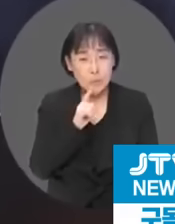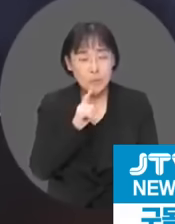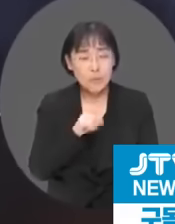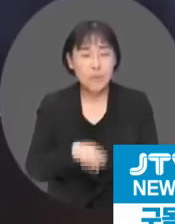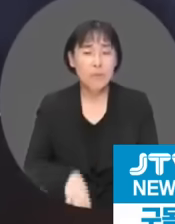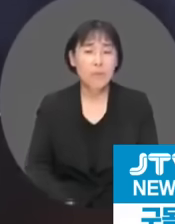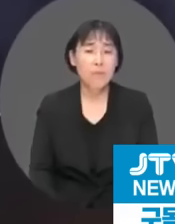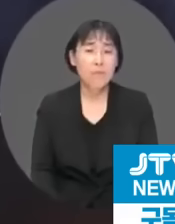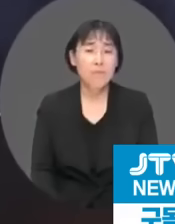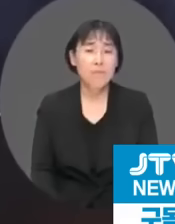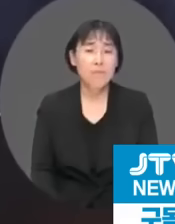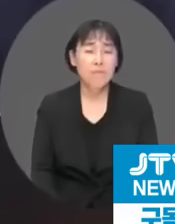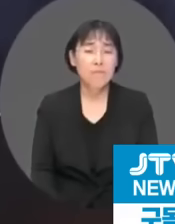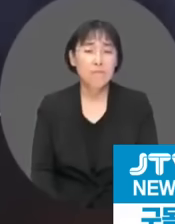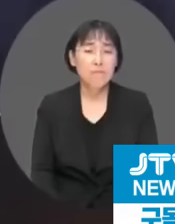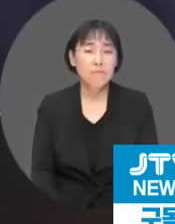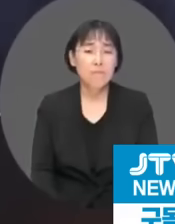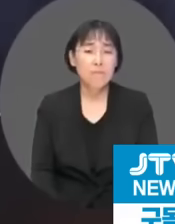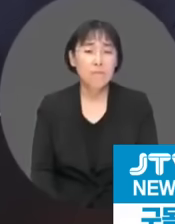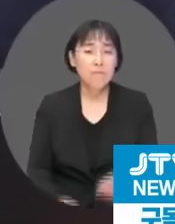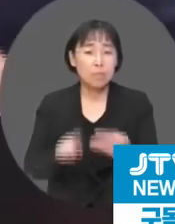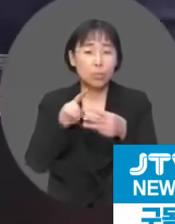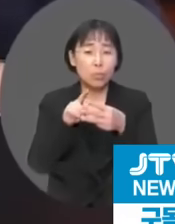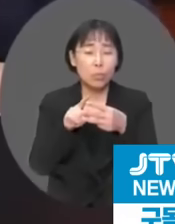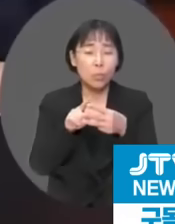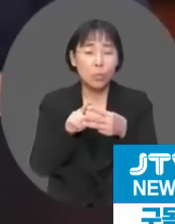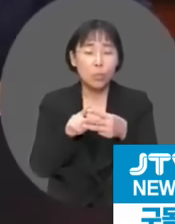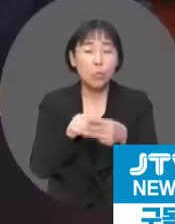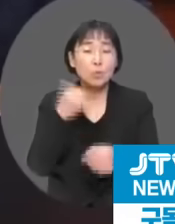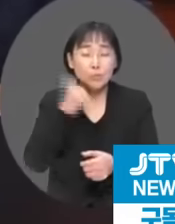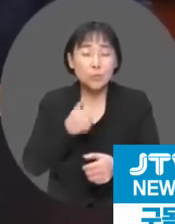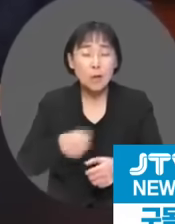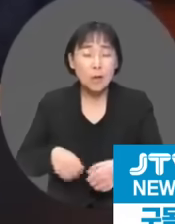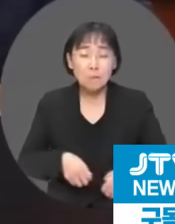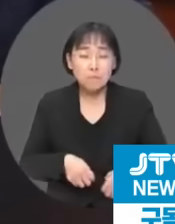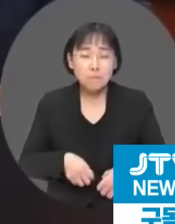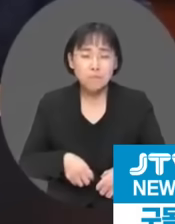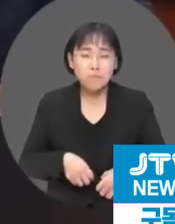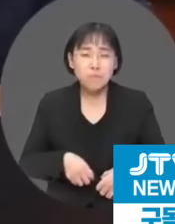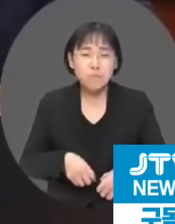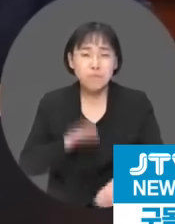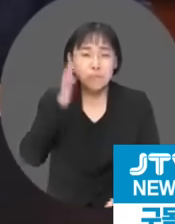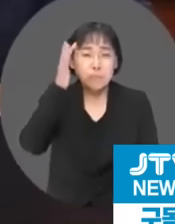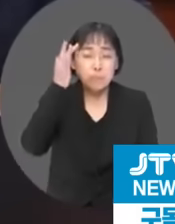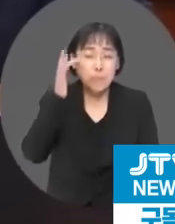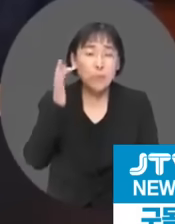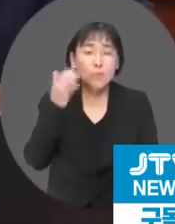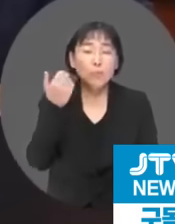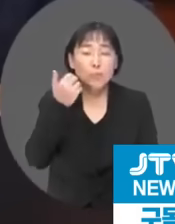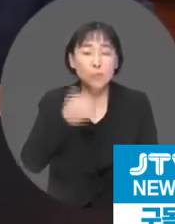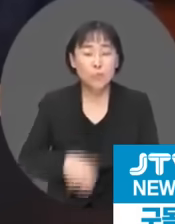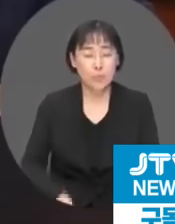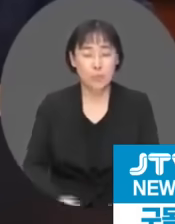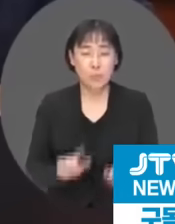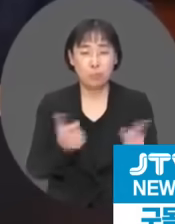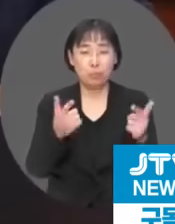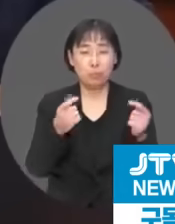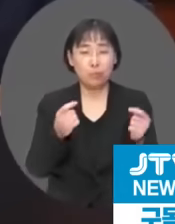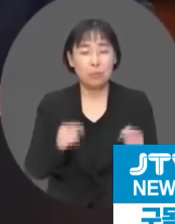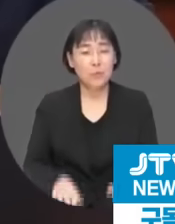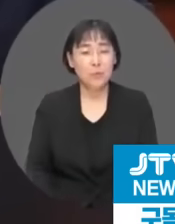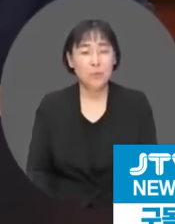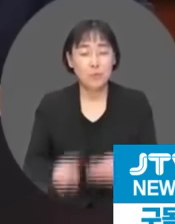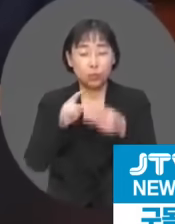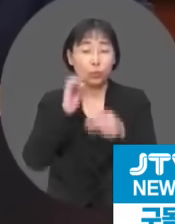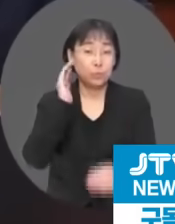그렇게 윤 대통령 쩔쩔매는 거야 누가 예 알겠습니다 그러니까 쩔쩔매는 건 아닌 거 같아 대통령 경선 때에 윤성열